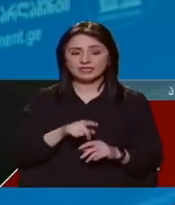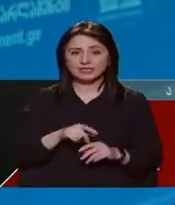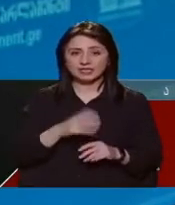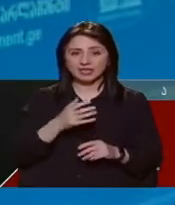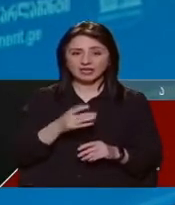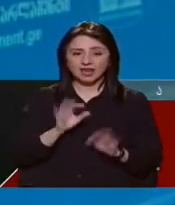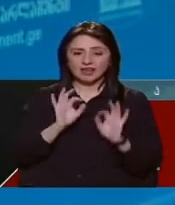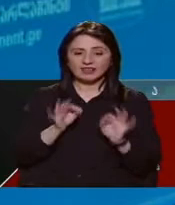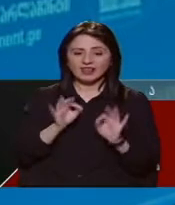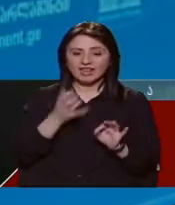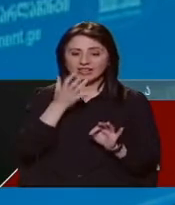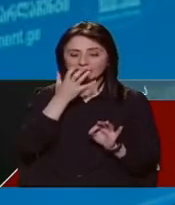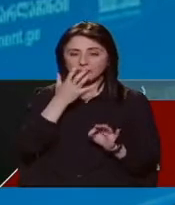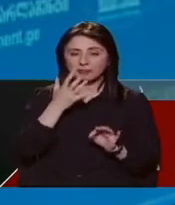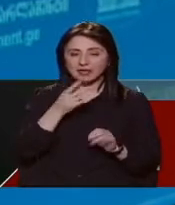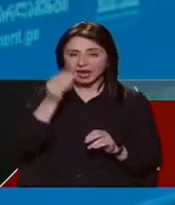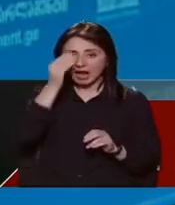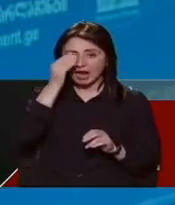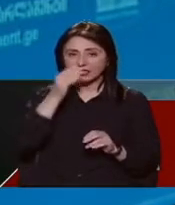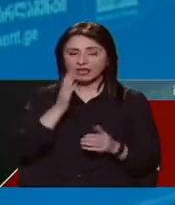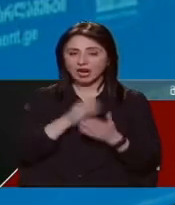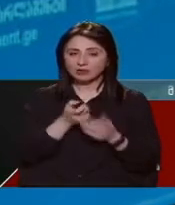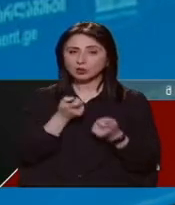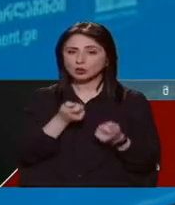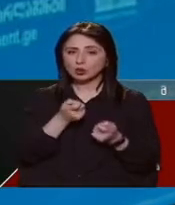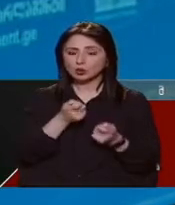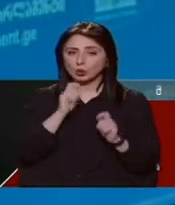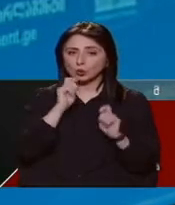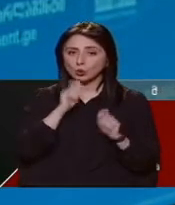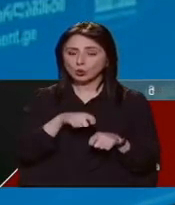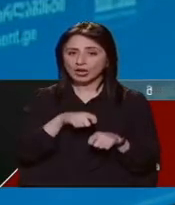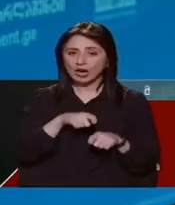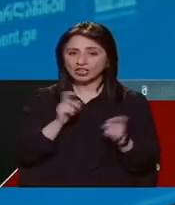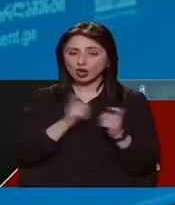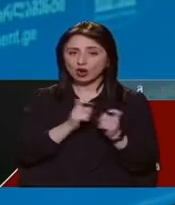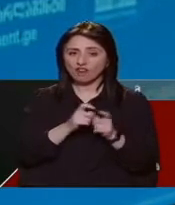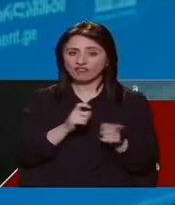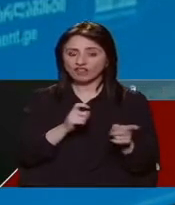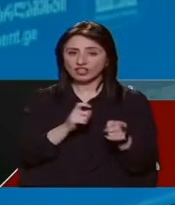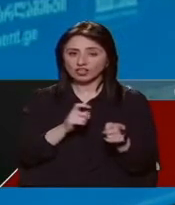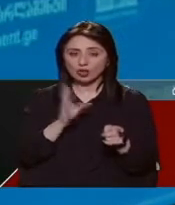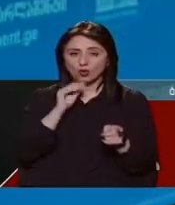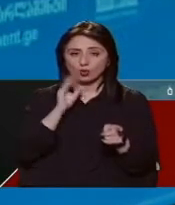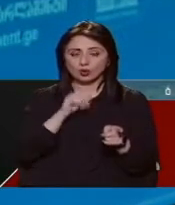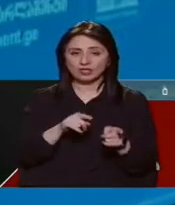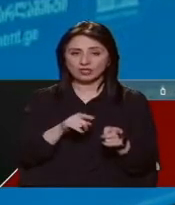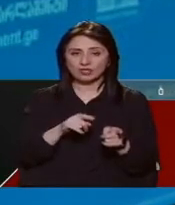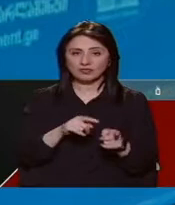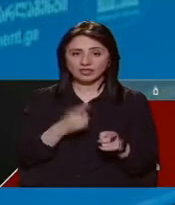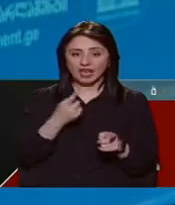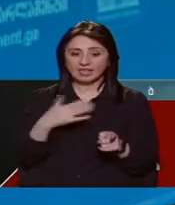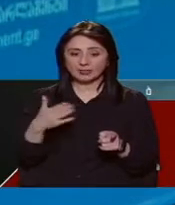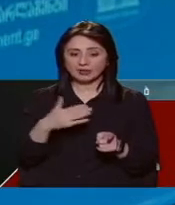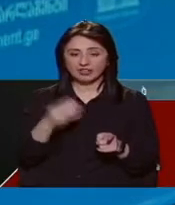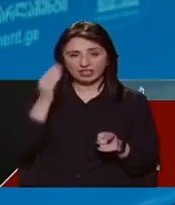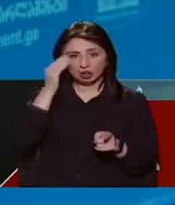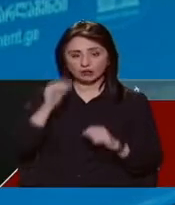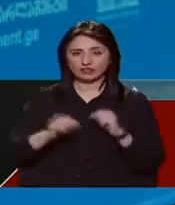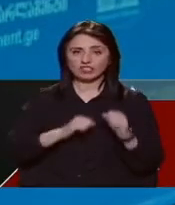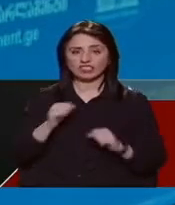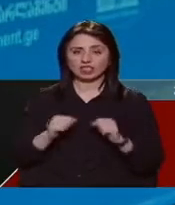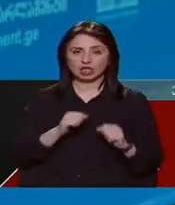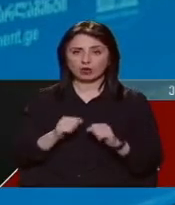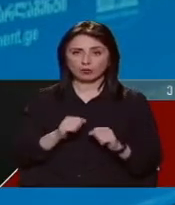neltpili poziția Romelit Saktos Helsfleva, Saks, Ukrainis conflict și Odesat, Ertis Hrutitko,